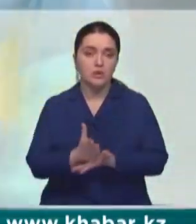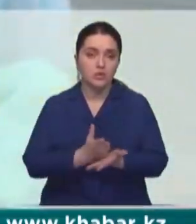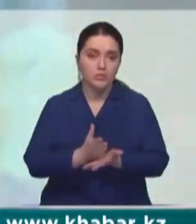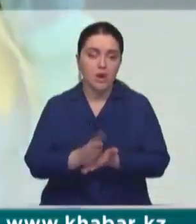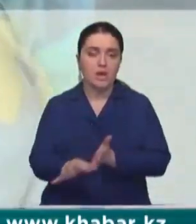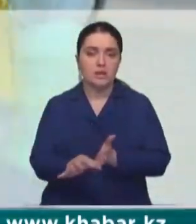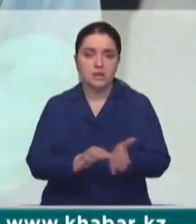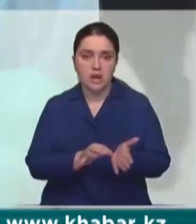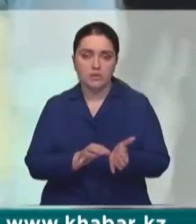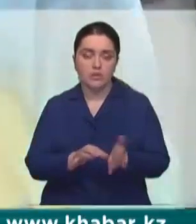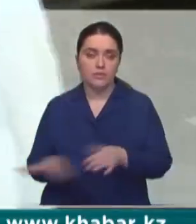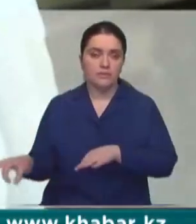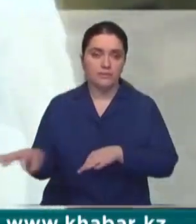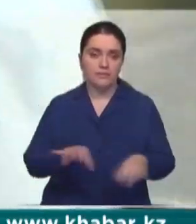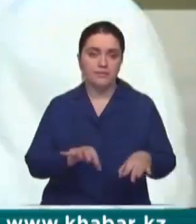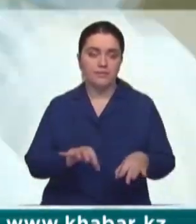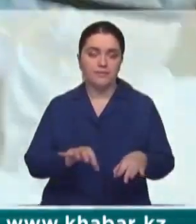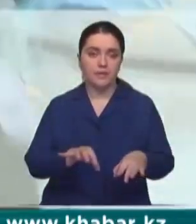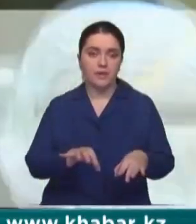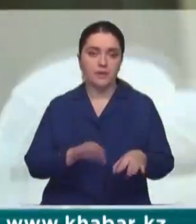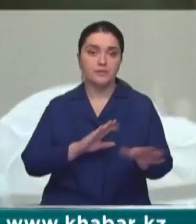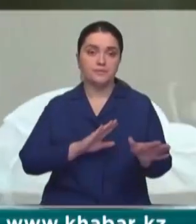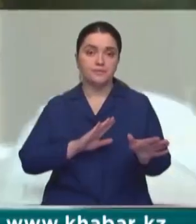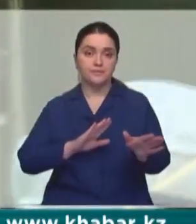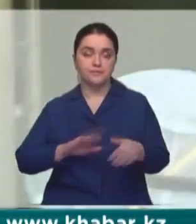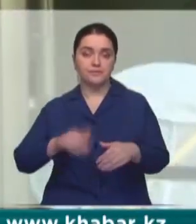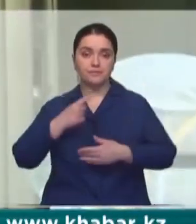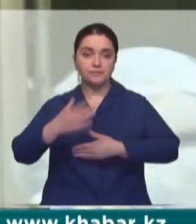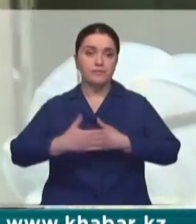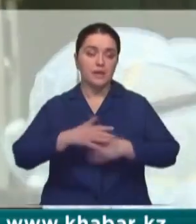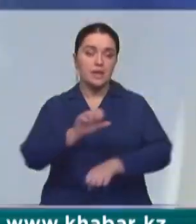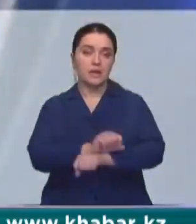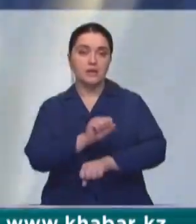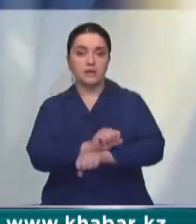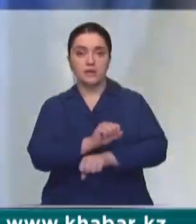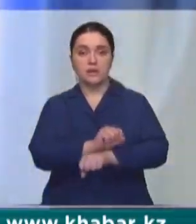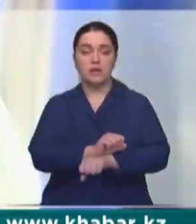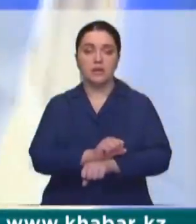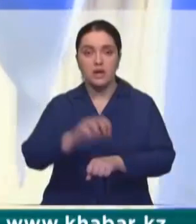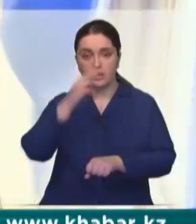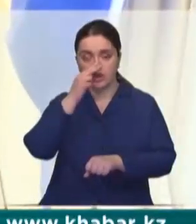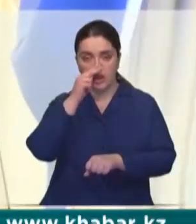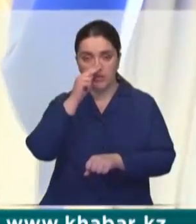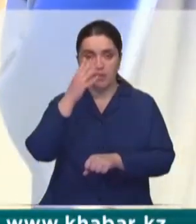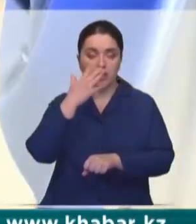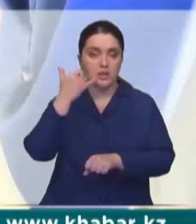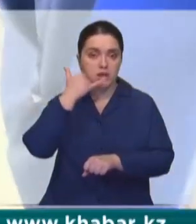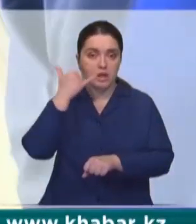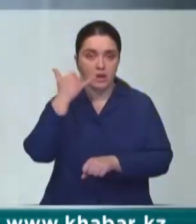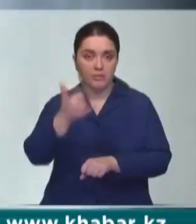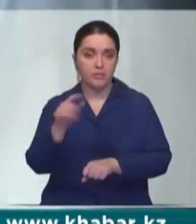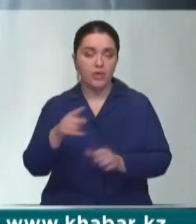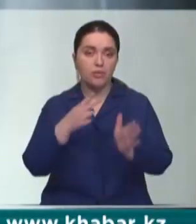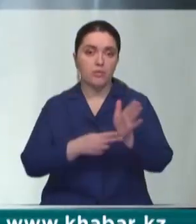экстренного реагирования в этой ситуации. После того, как на ближайшую станцию, а ей оказался Шымкент, поступил телефонный звонок о